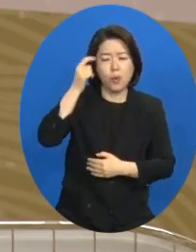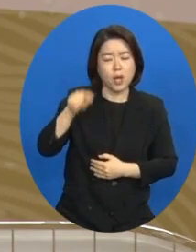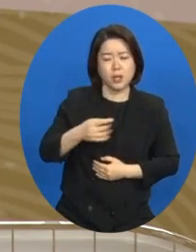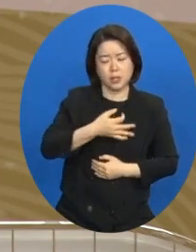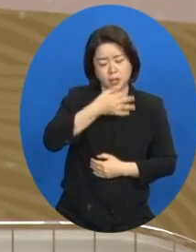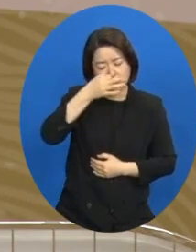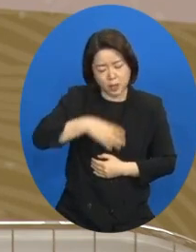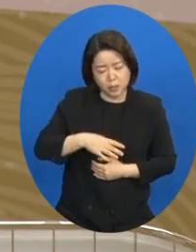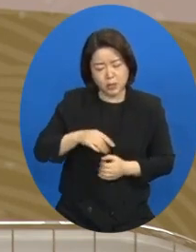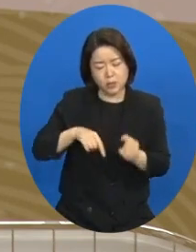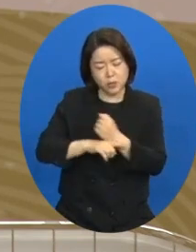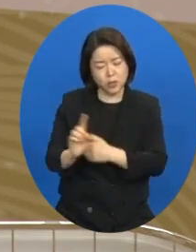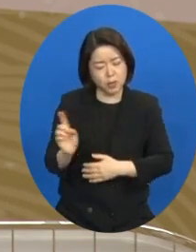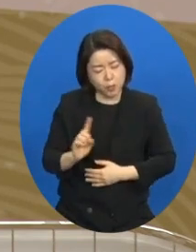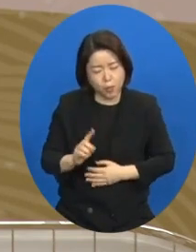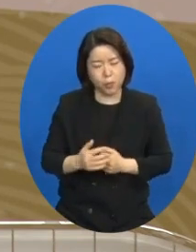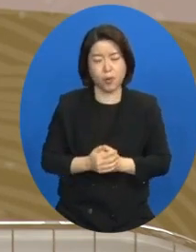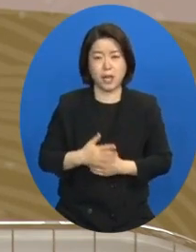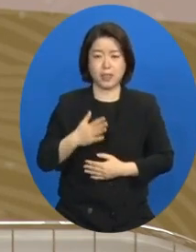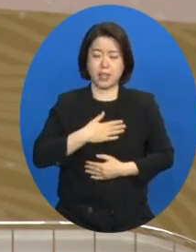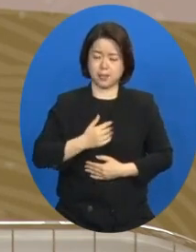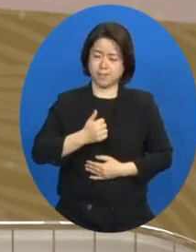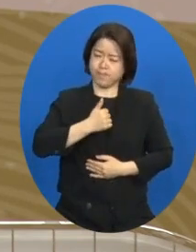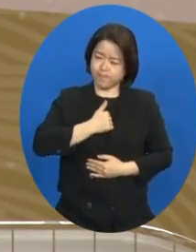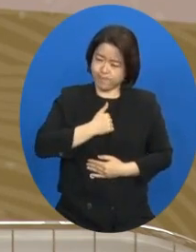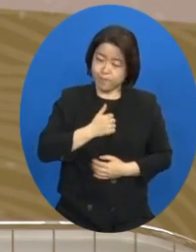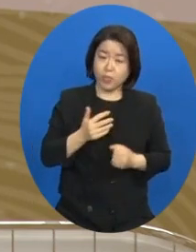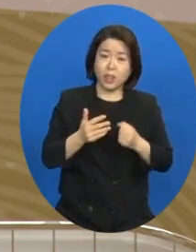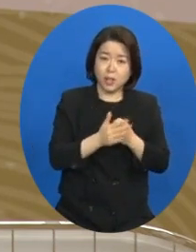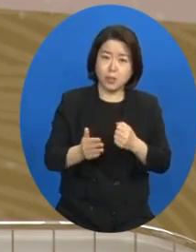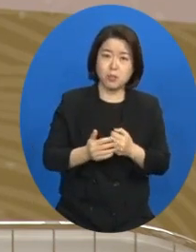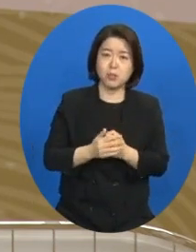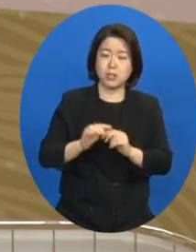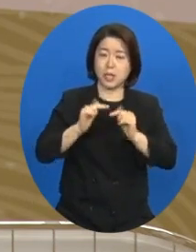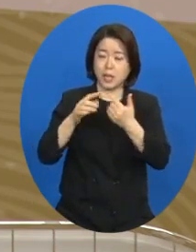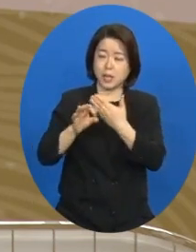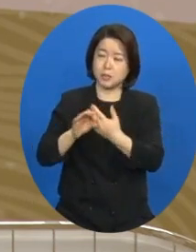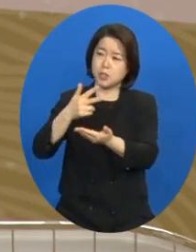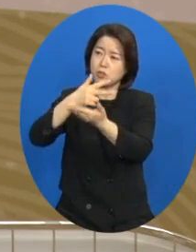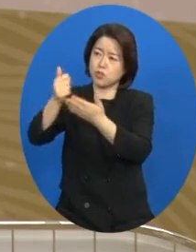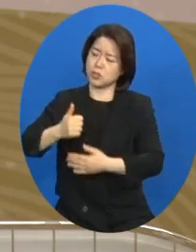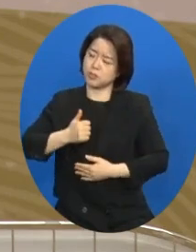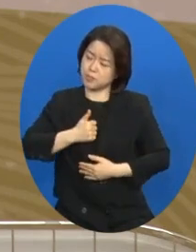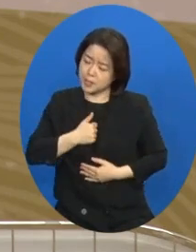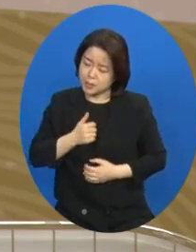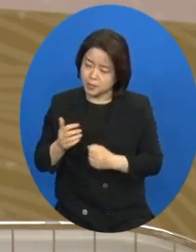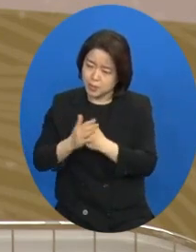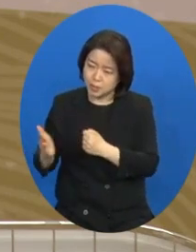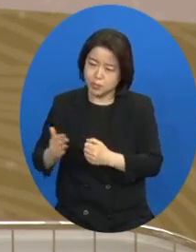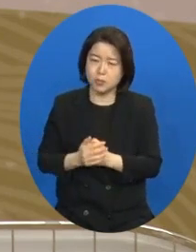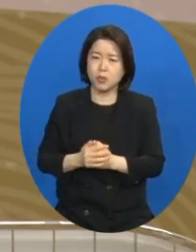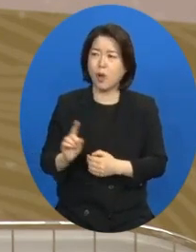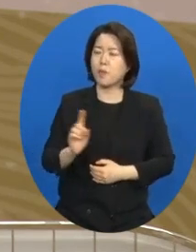힘드냐 내자 조짐 때문이냐 아니면 주님의 자진 때문이냐